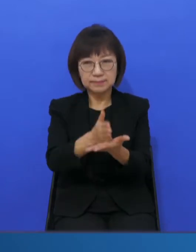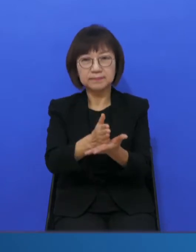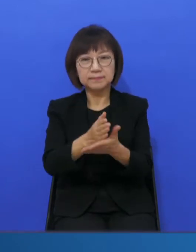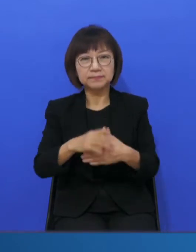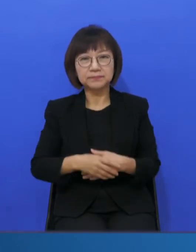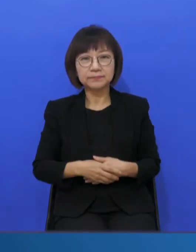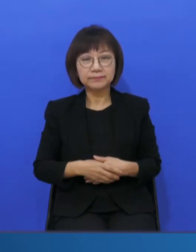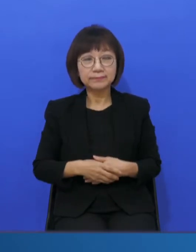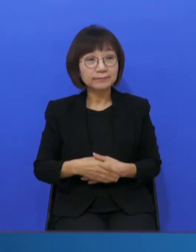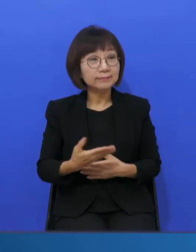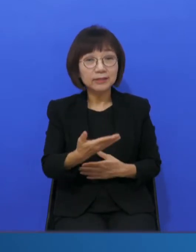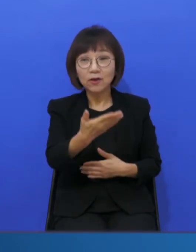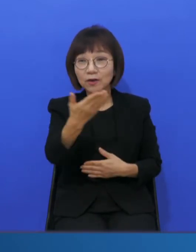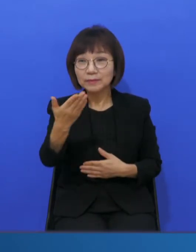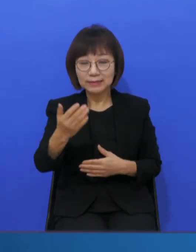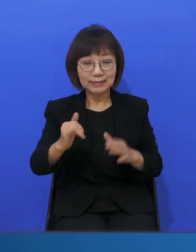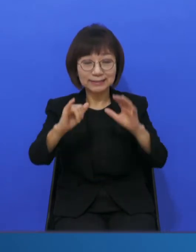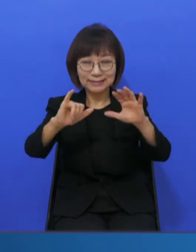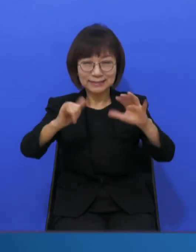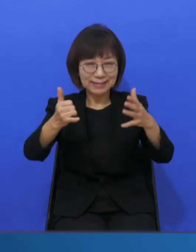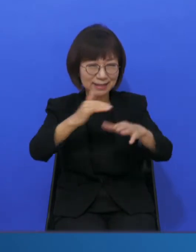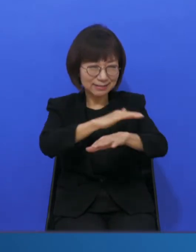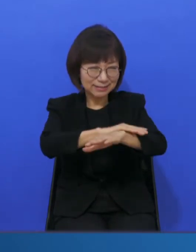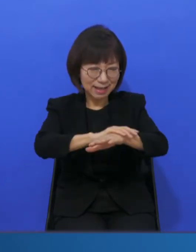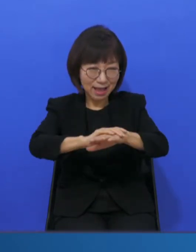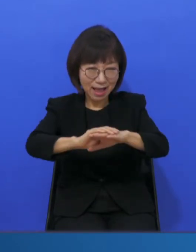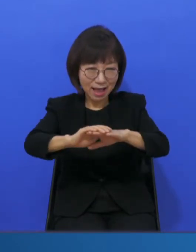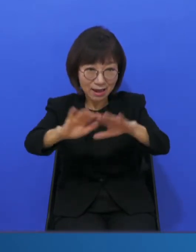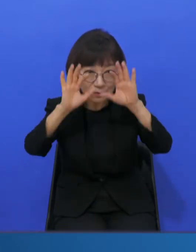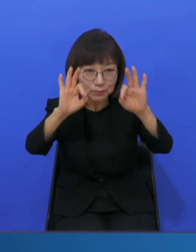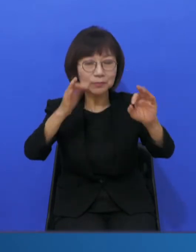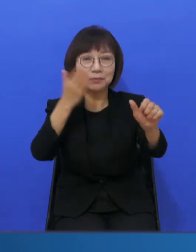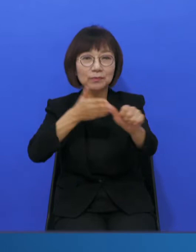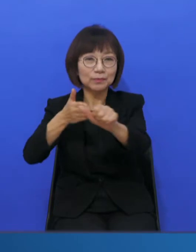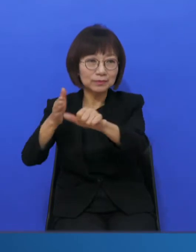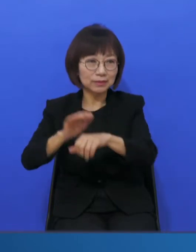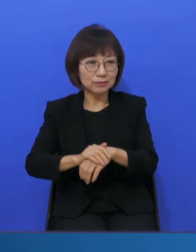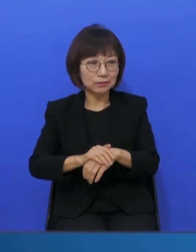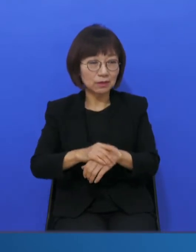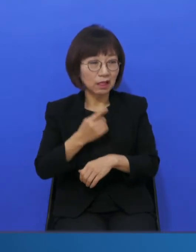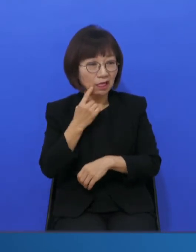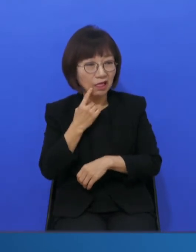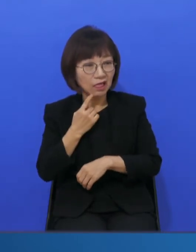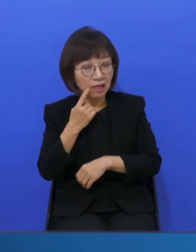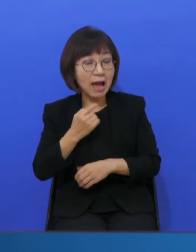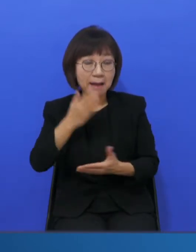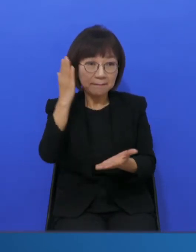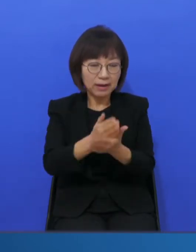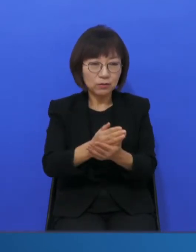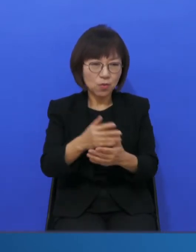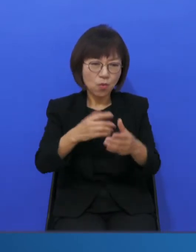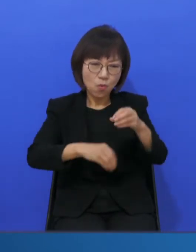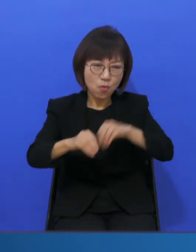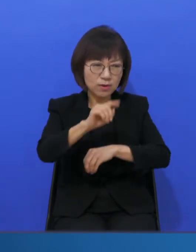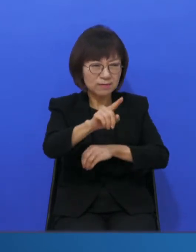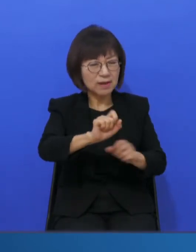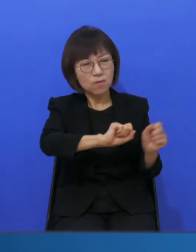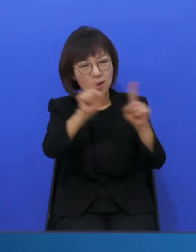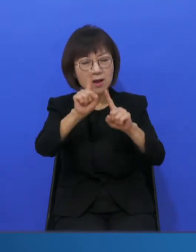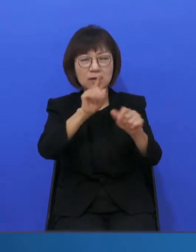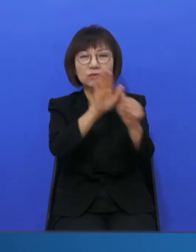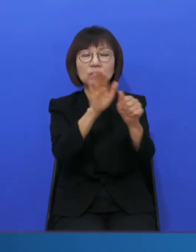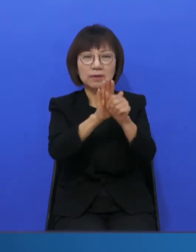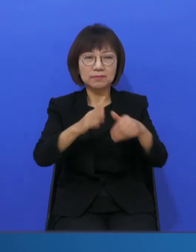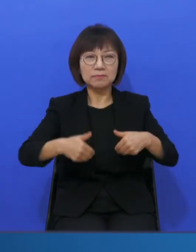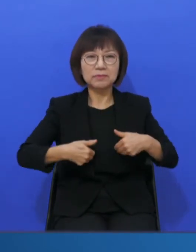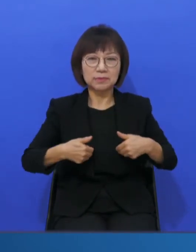of 여러분 it. 세상 잘 보셔야 되면 그들 살려내야 돼요. You have to look at the world carefully. You have to save these 아, individuals. 예수 믿는 사람이 말이지 왜